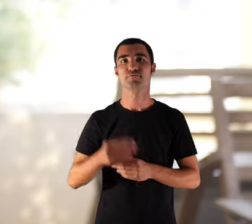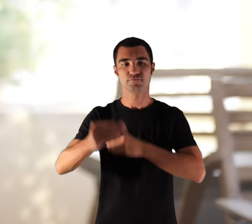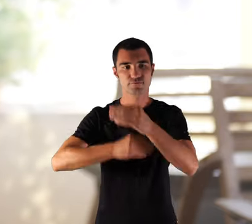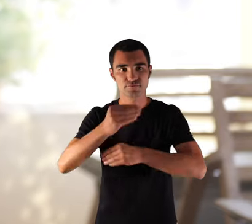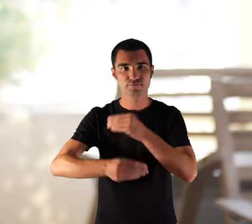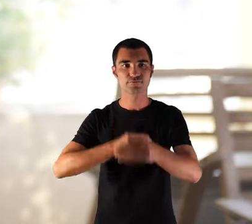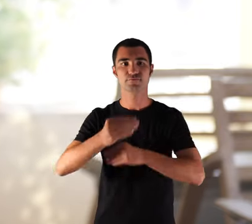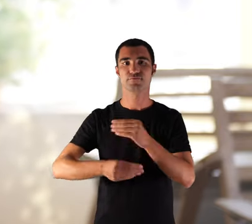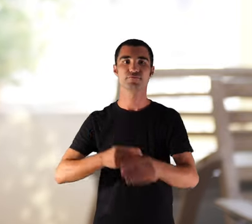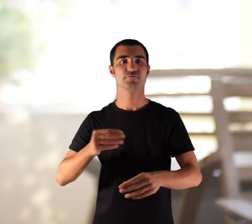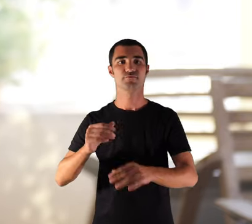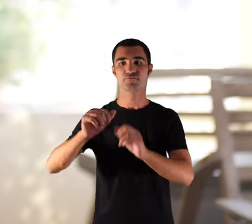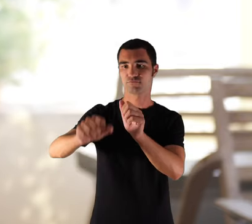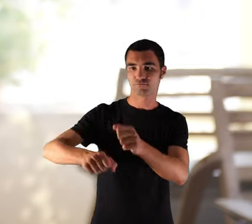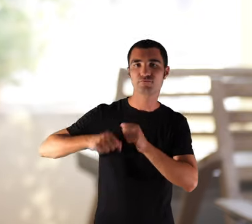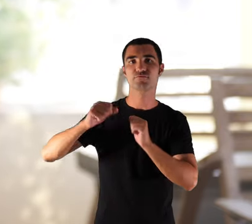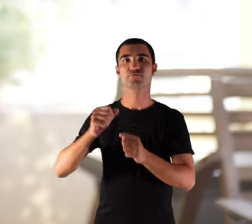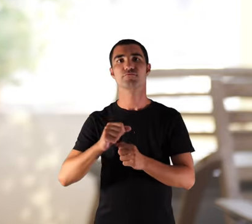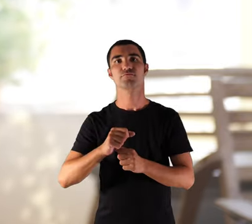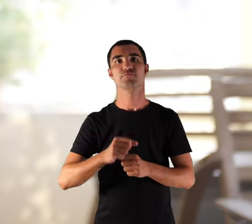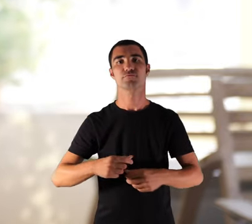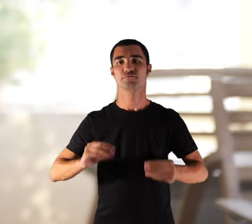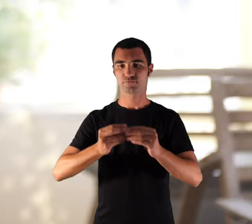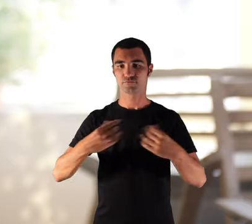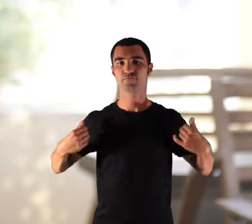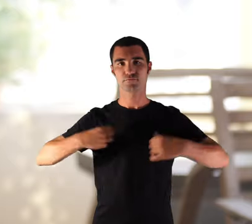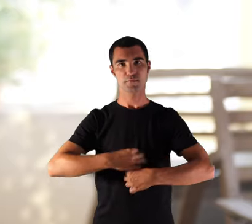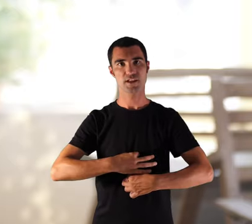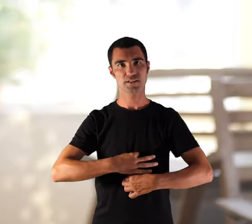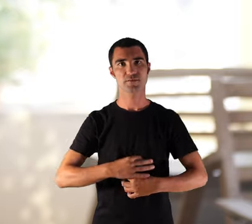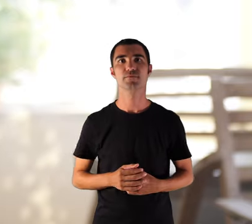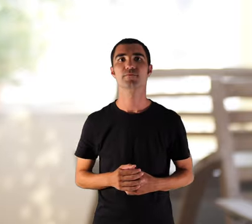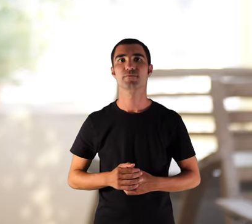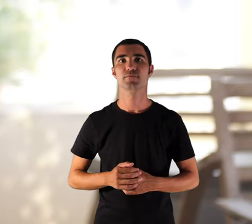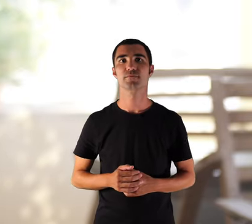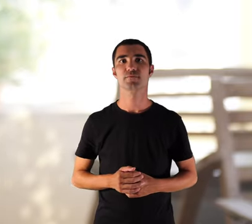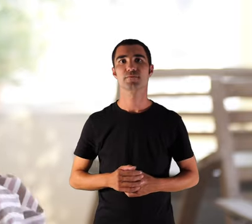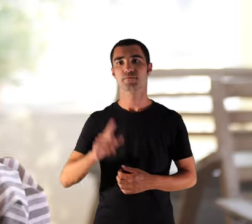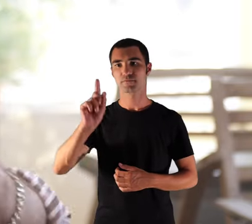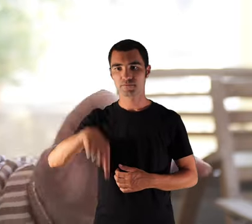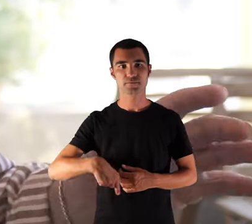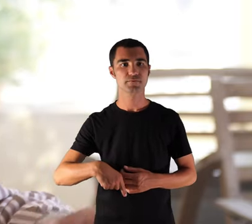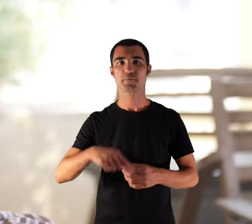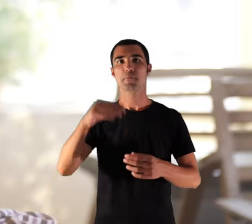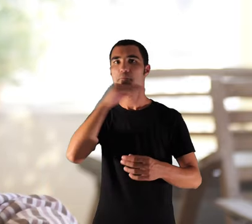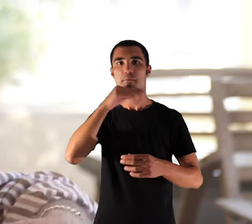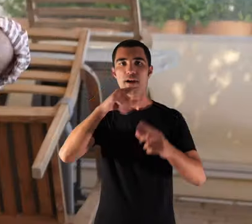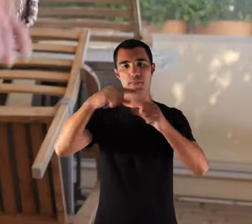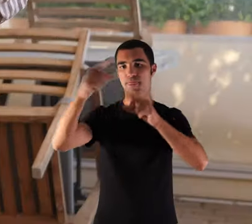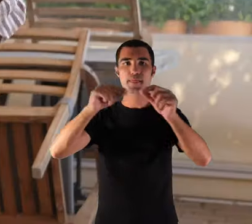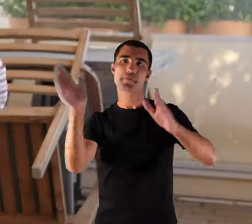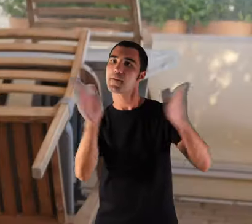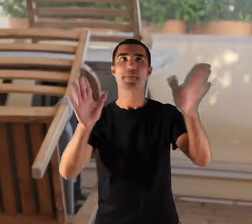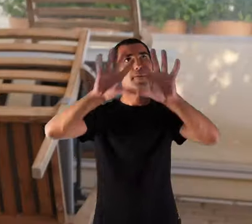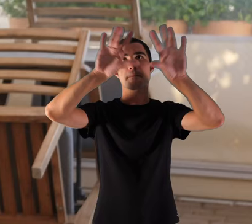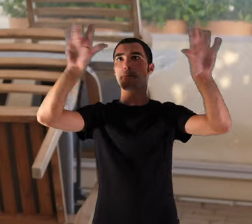feien palos en remat de mata i després els clavaven i penjaven paperins